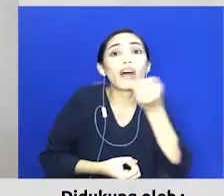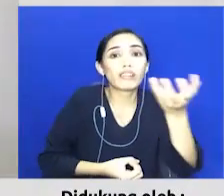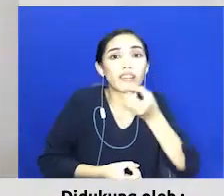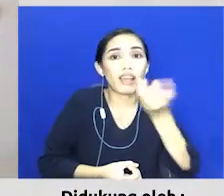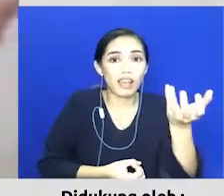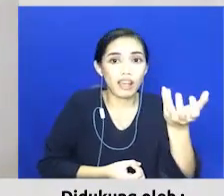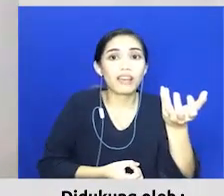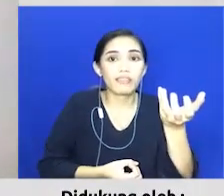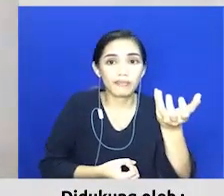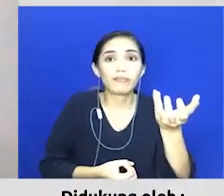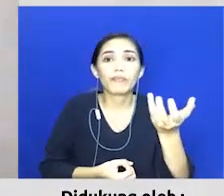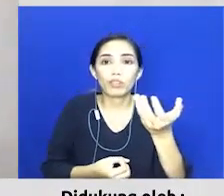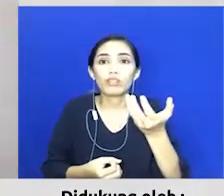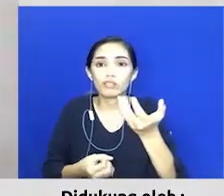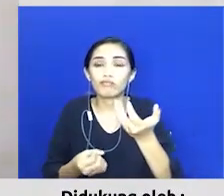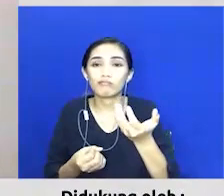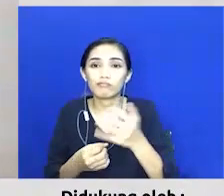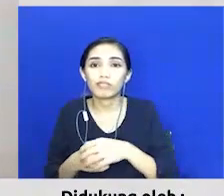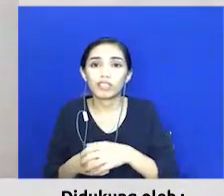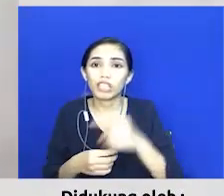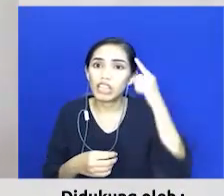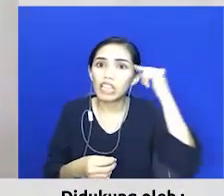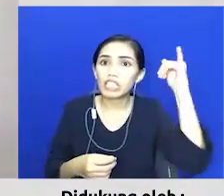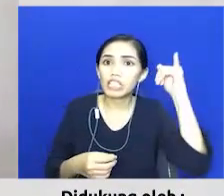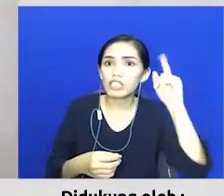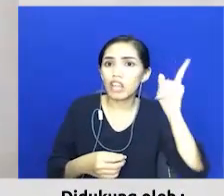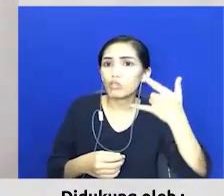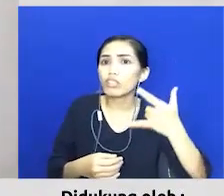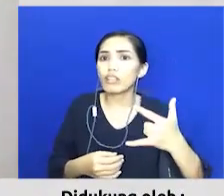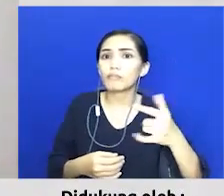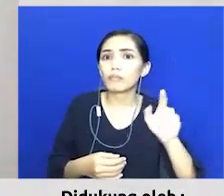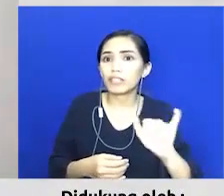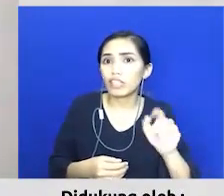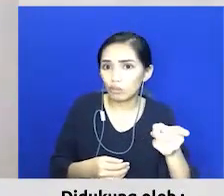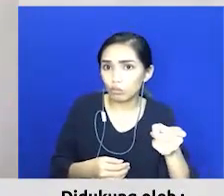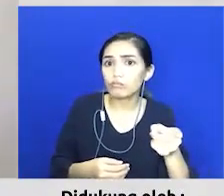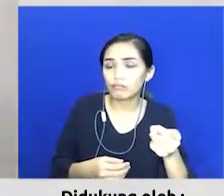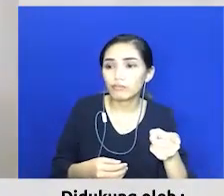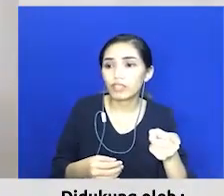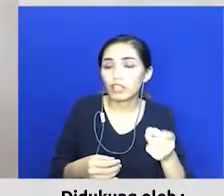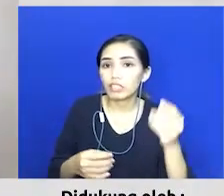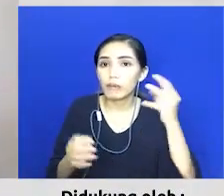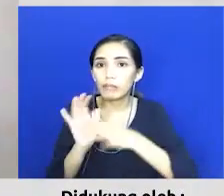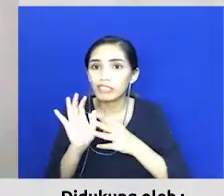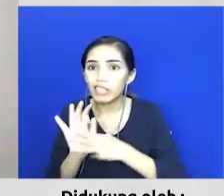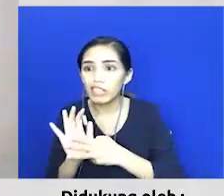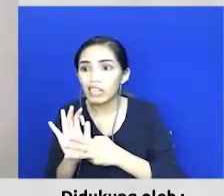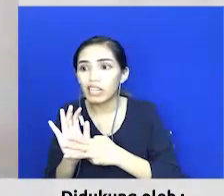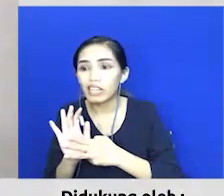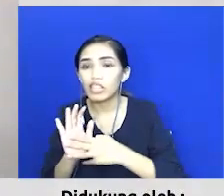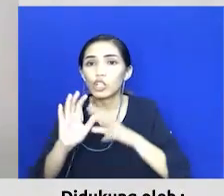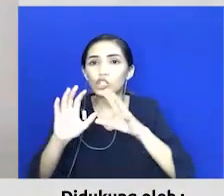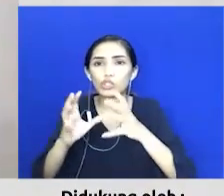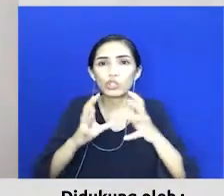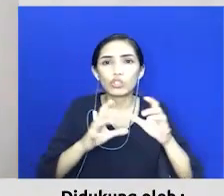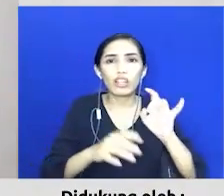apa dinamika masyarakat itu tadi gitu ya, gagasannya selalu berdiri di situ. Maka kalau apa masalah problem struktural dan yang